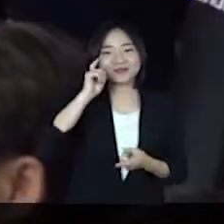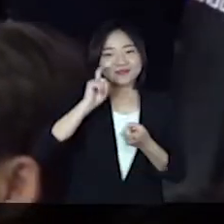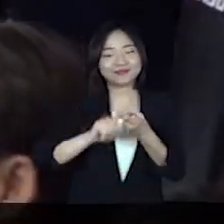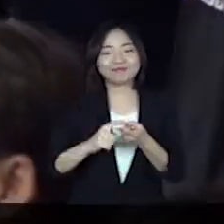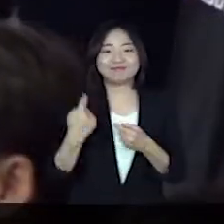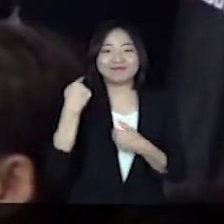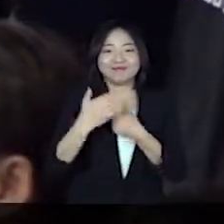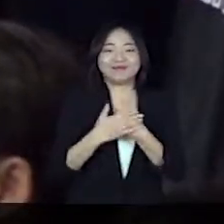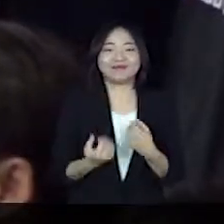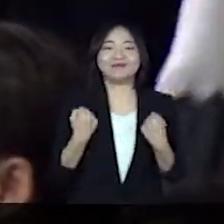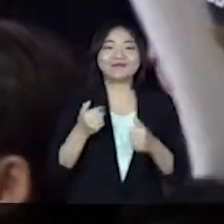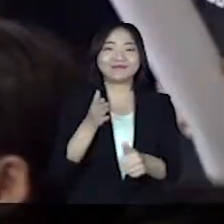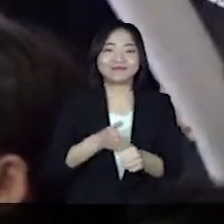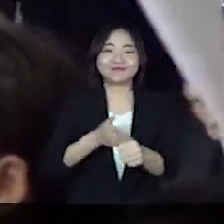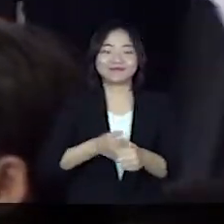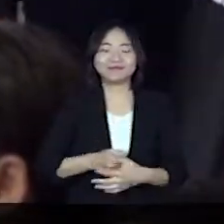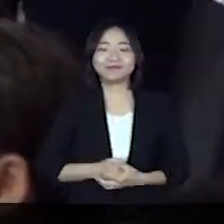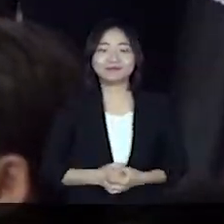응원 바랍니다.